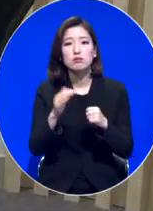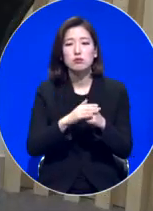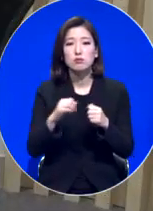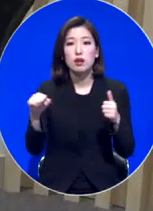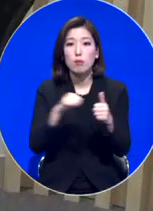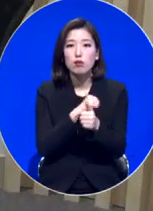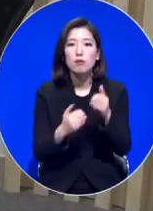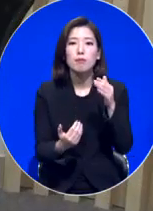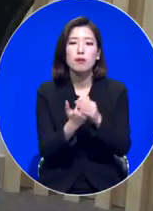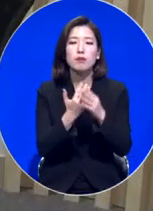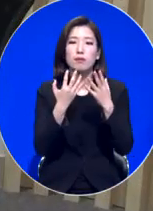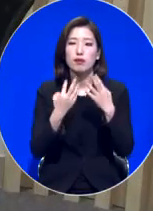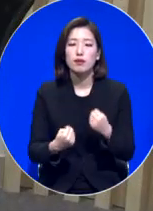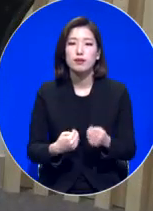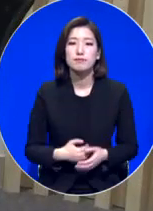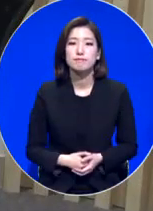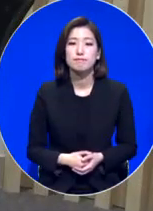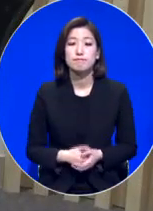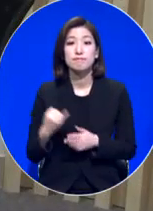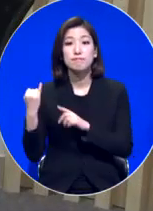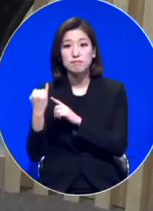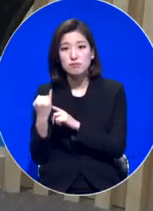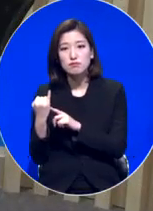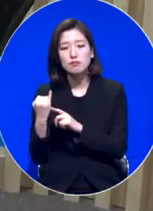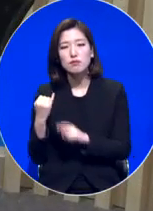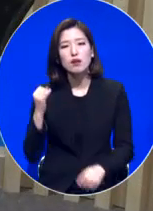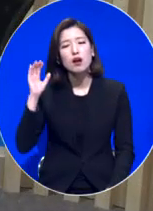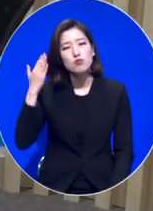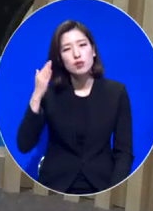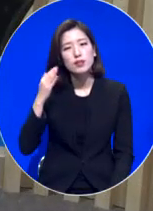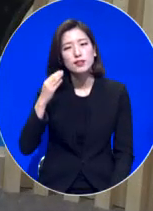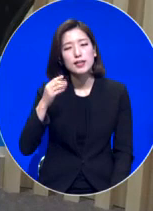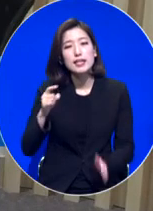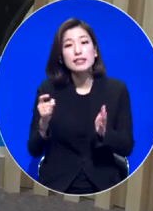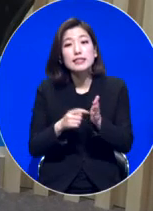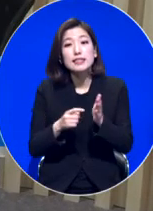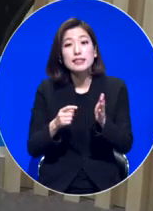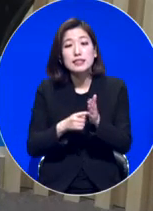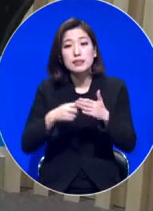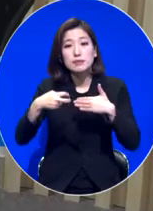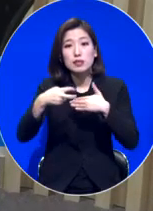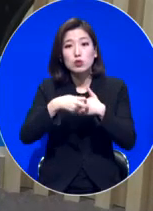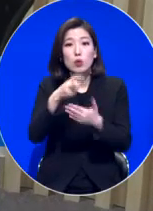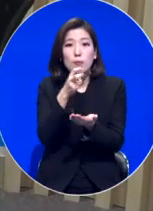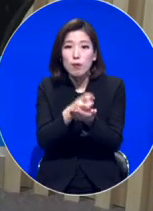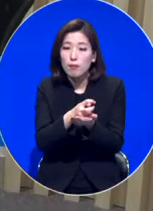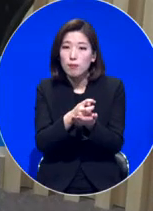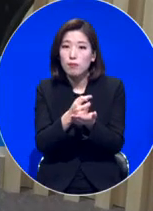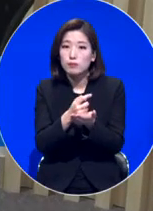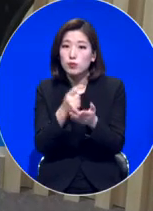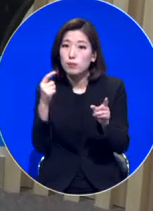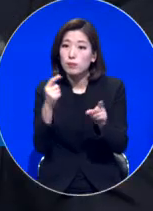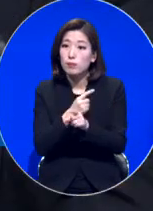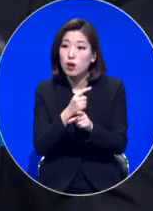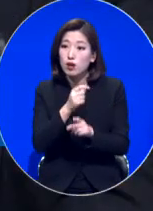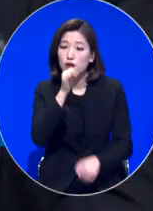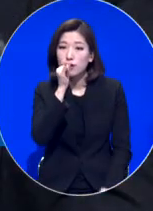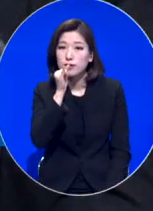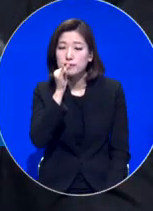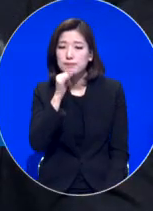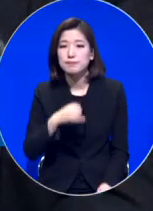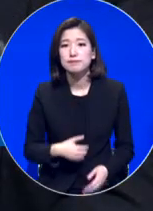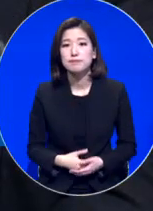있겠습니다. 네, 그래서인지 최근에 응급의료법이 더 강화됐다고 들었습니다. 네. 어떻게 해서 시행이 되나요?